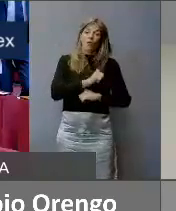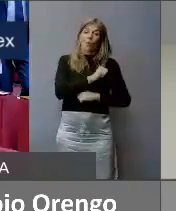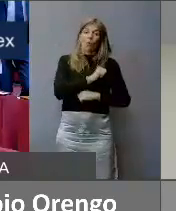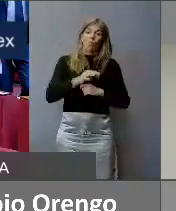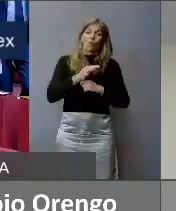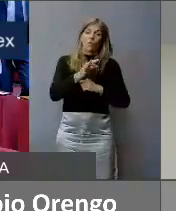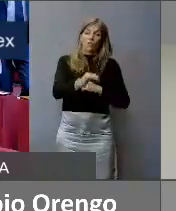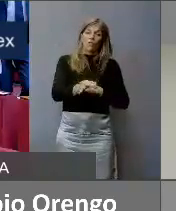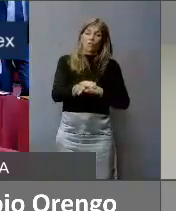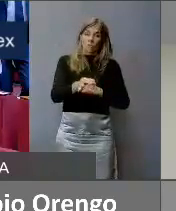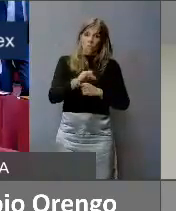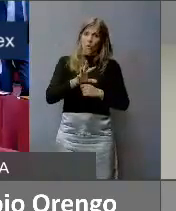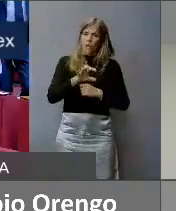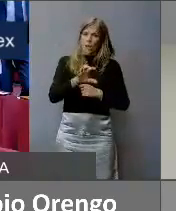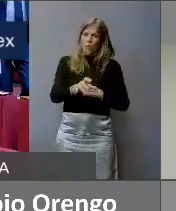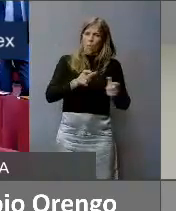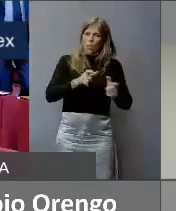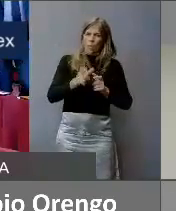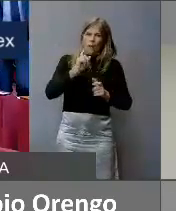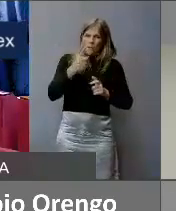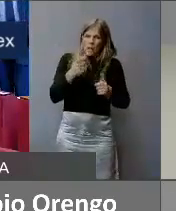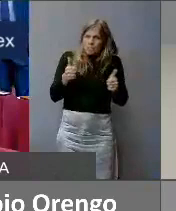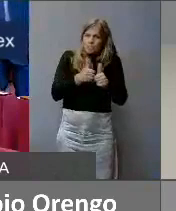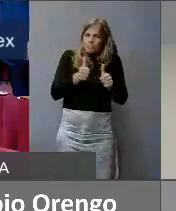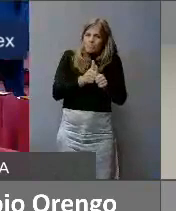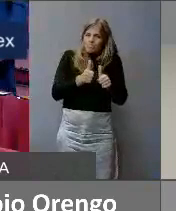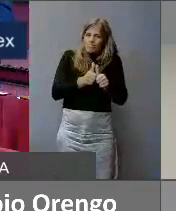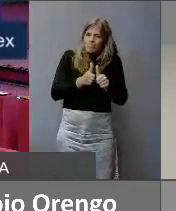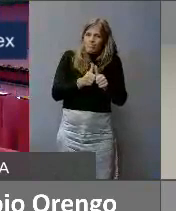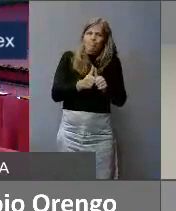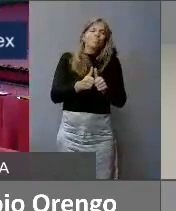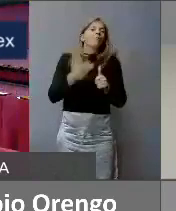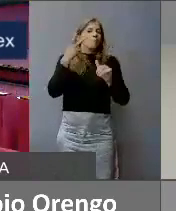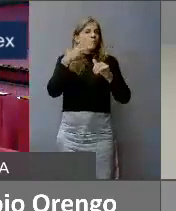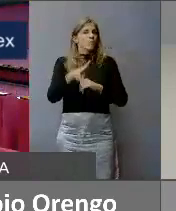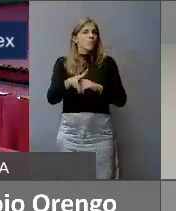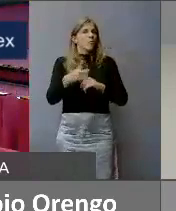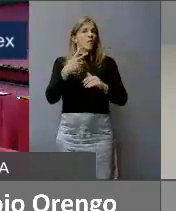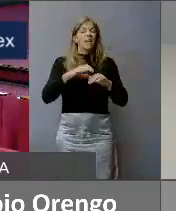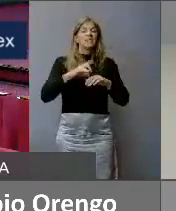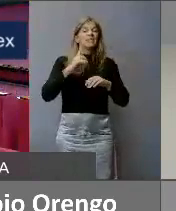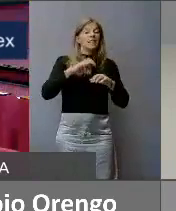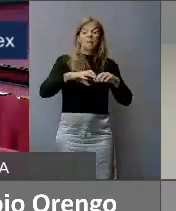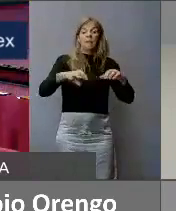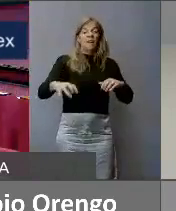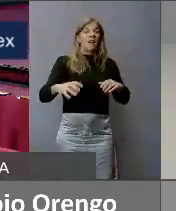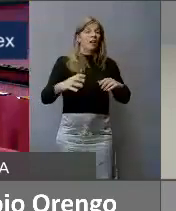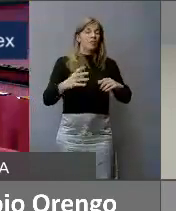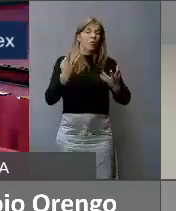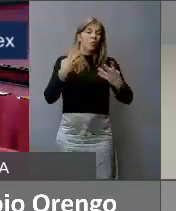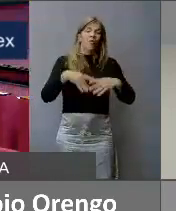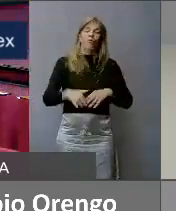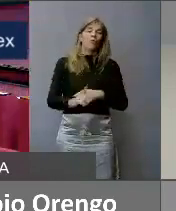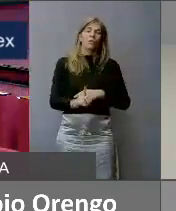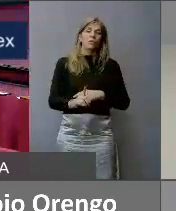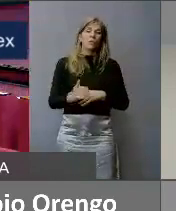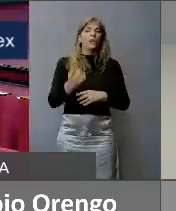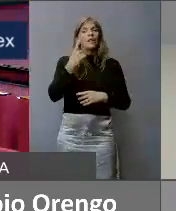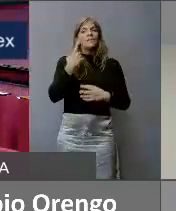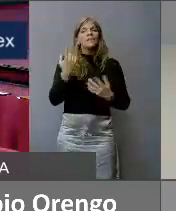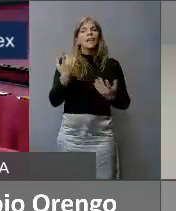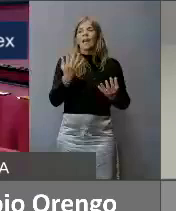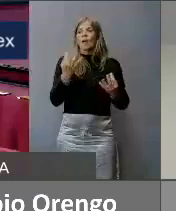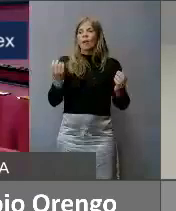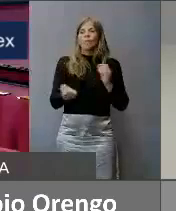abbia un ruolo che all'assessore campano già un po ha definito ieri in commissione che tutte le volte che c'è un opera quelli concessi entità sia